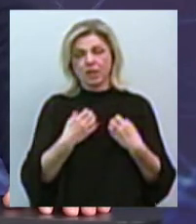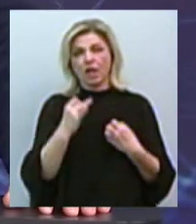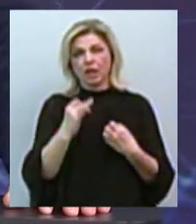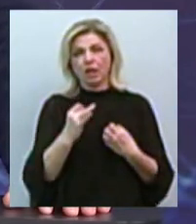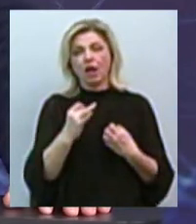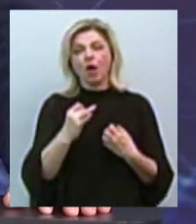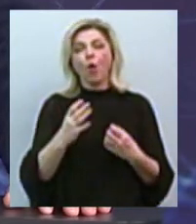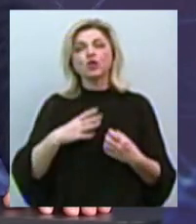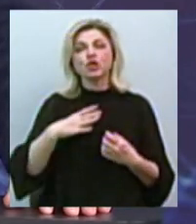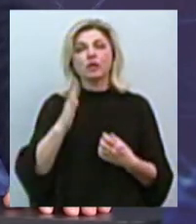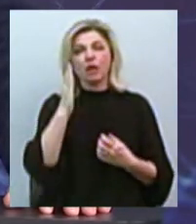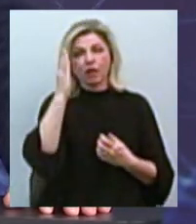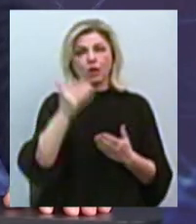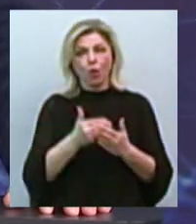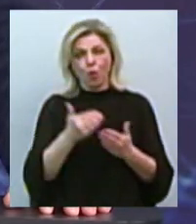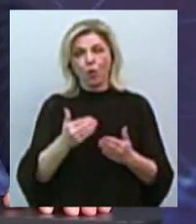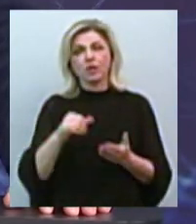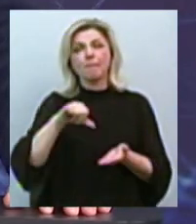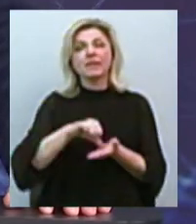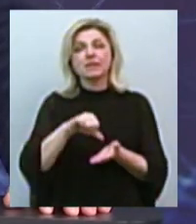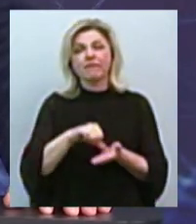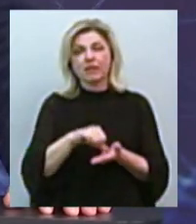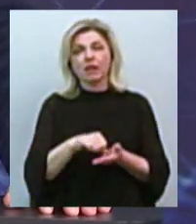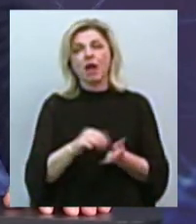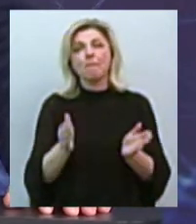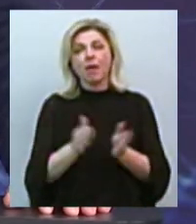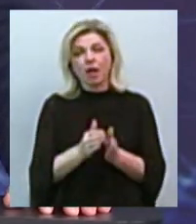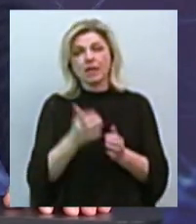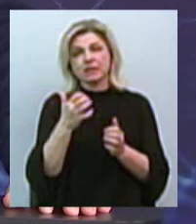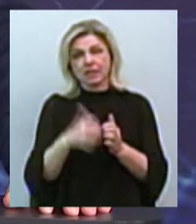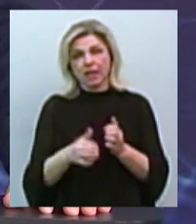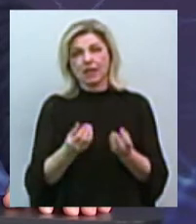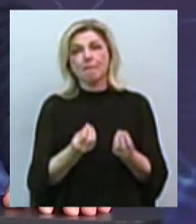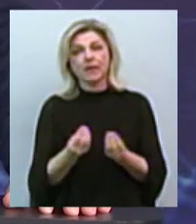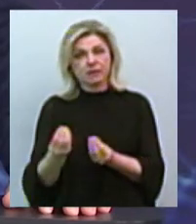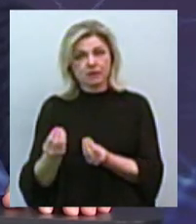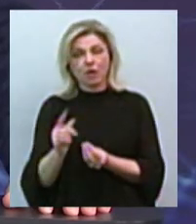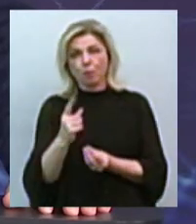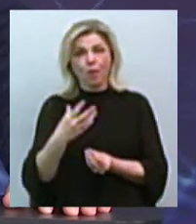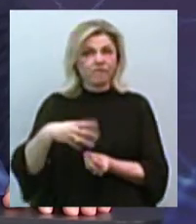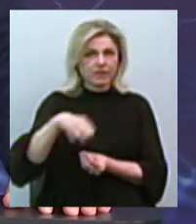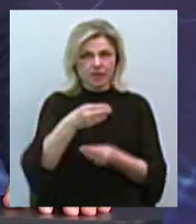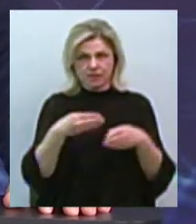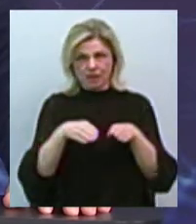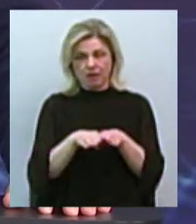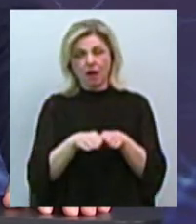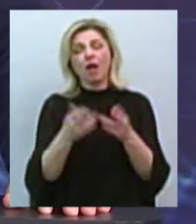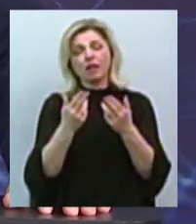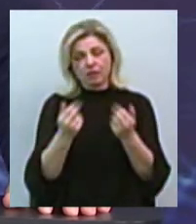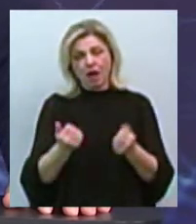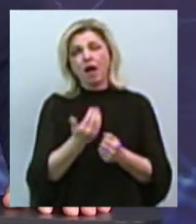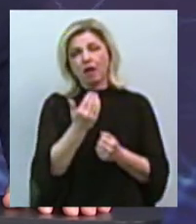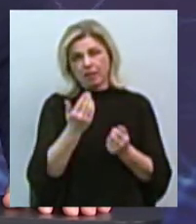ожидания, прежде всего, от представителей малого и среднего бизнеса. Потому что действительно, они же в основном практически все закрыты. Да, некоторые, вы правы,